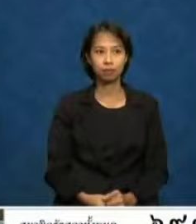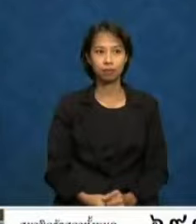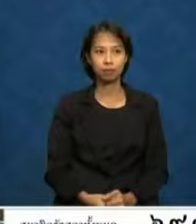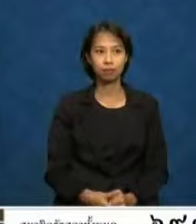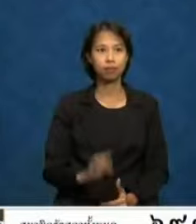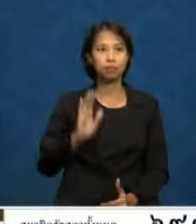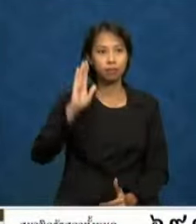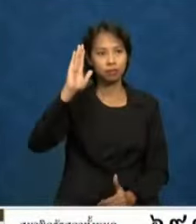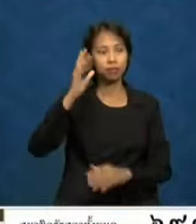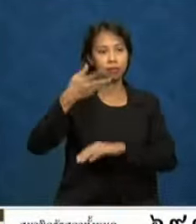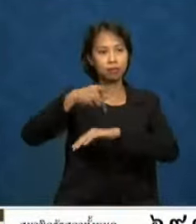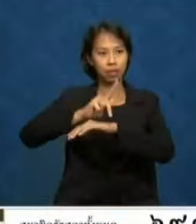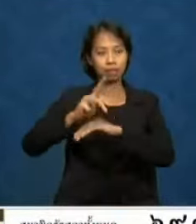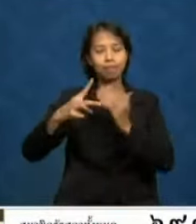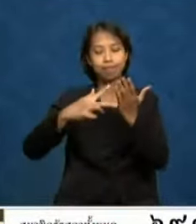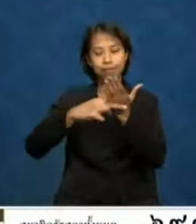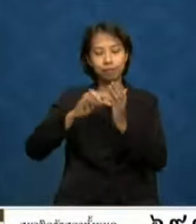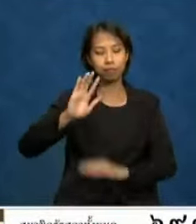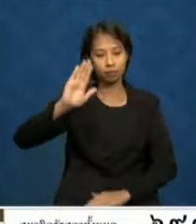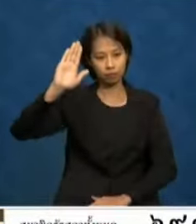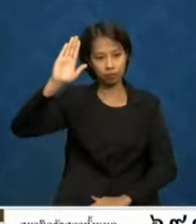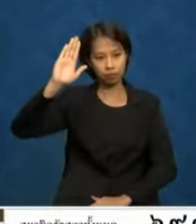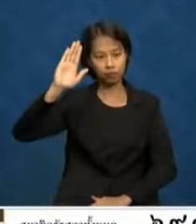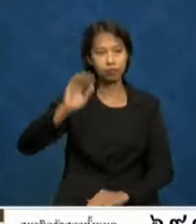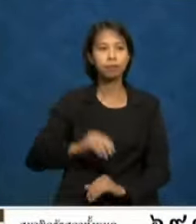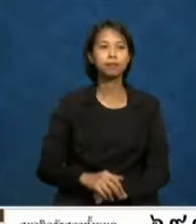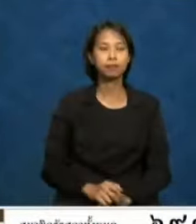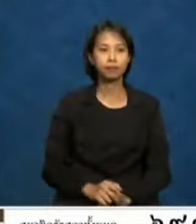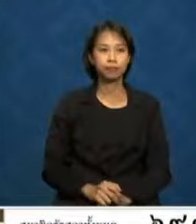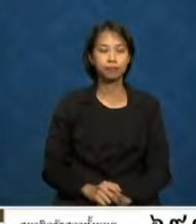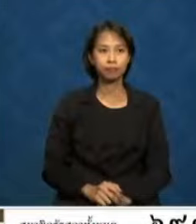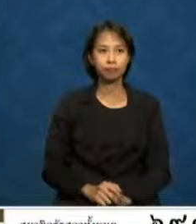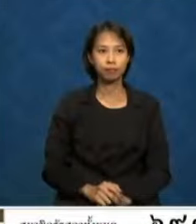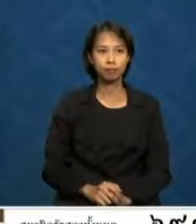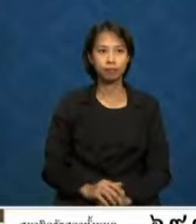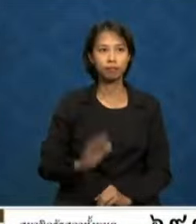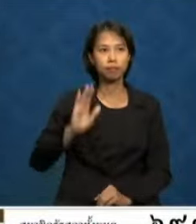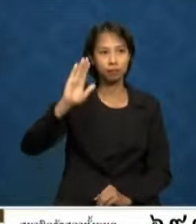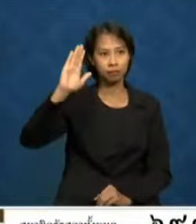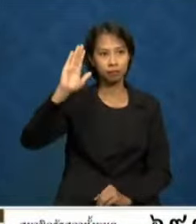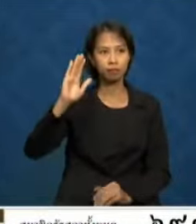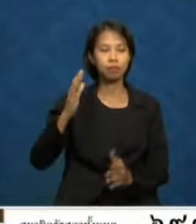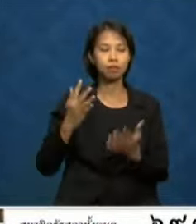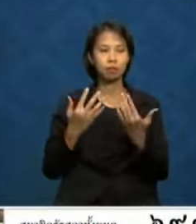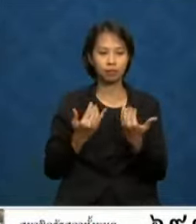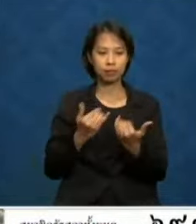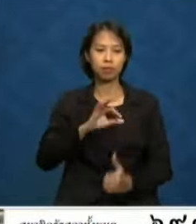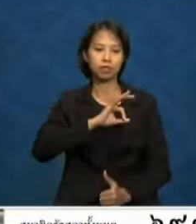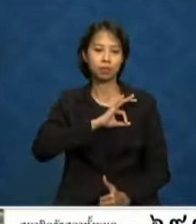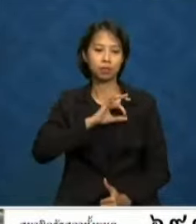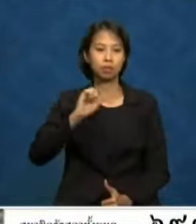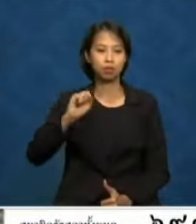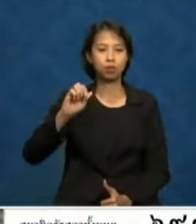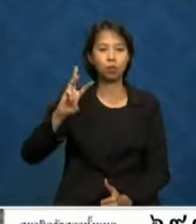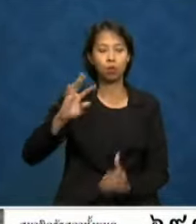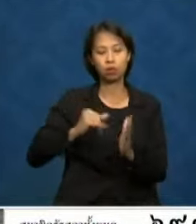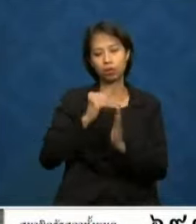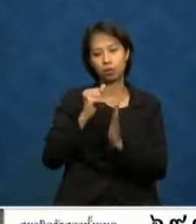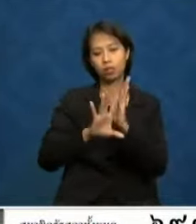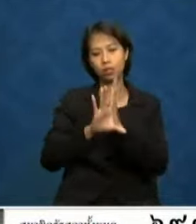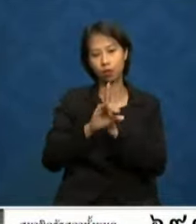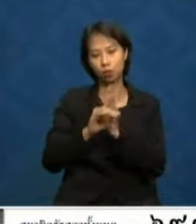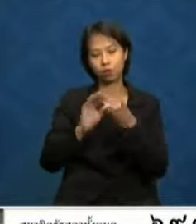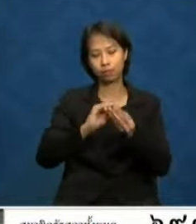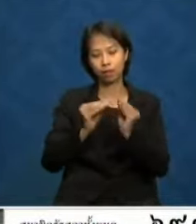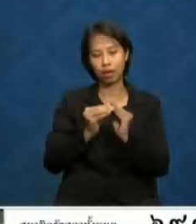ท่านประธานครับ จัดเชิญครับ ท่านประธานครับ เชิญครับเชิญ ผมนิรัตอยู่ภาคดีสมาชิกวุฒิสภาจังหวัดชัยภูมิหมายเล